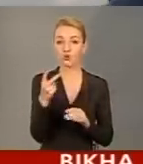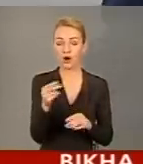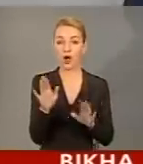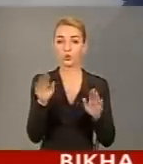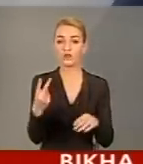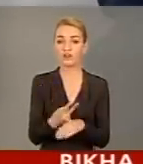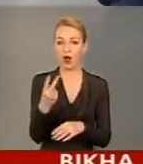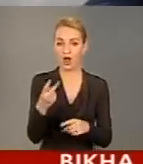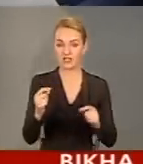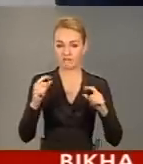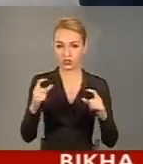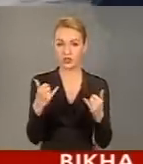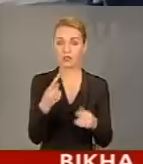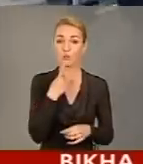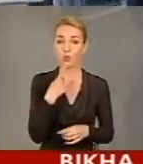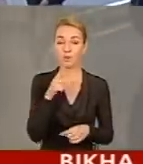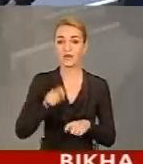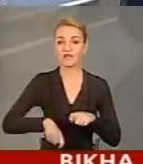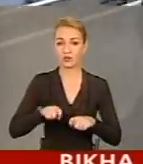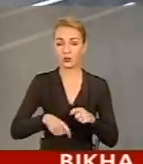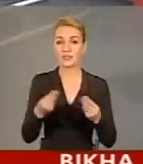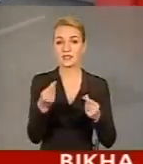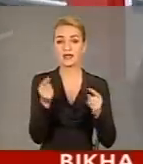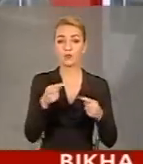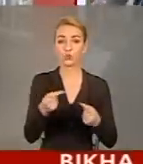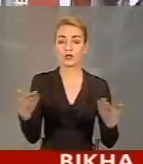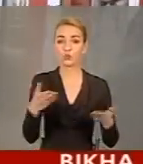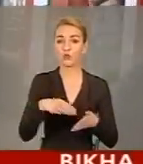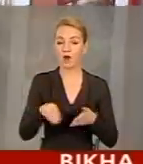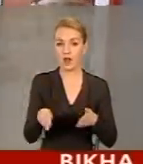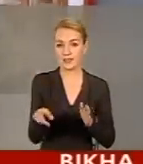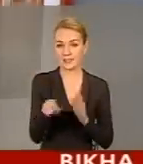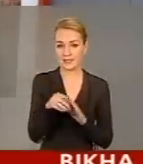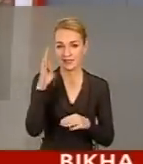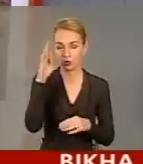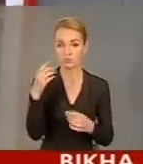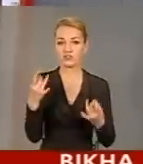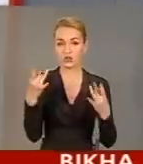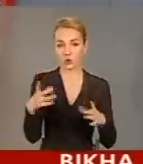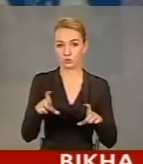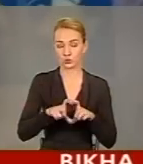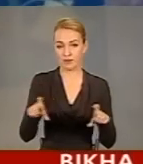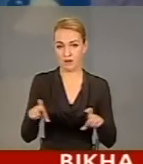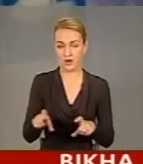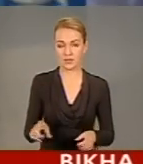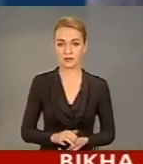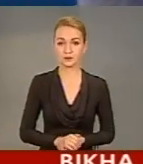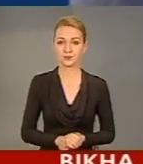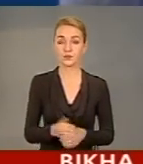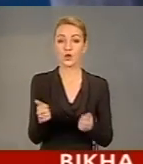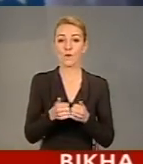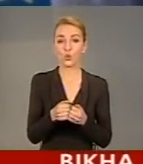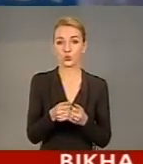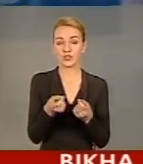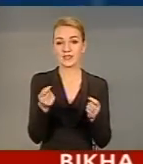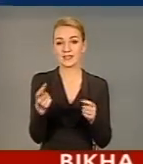то й у два рази вище. Зараз ми спробуємо перевірити ціни на ті продукти, які купували з Денисом у звичайному супермаркеті. Поруч із